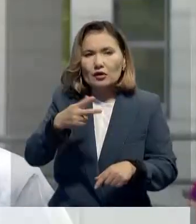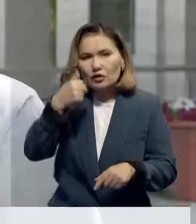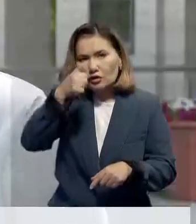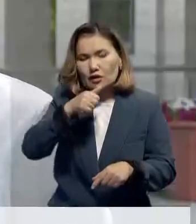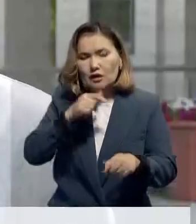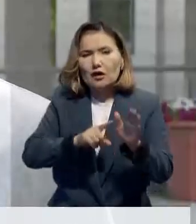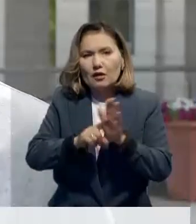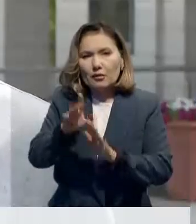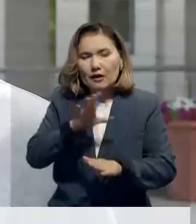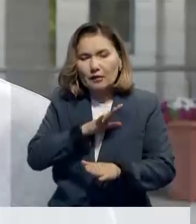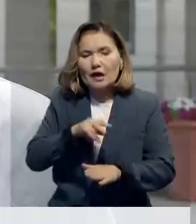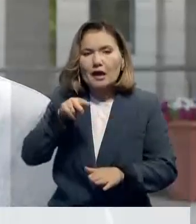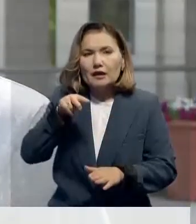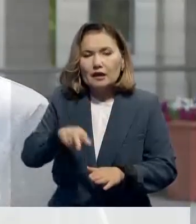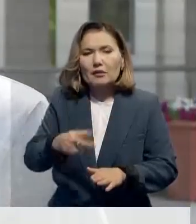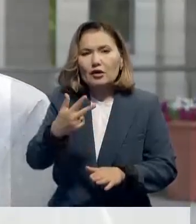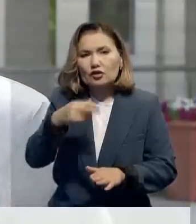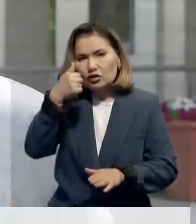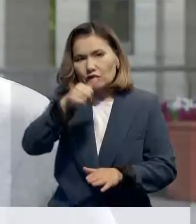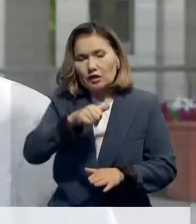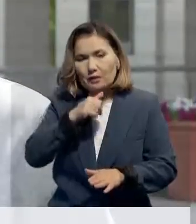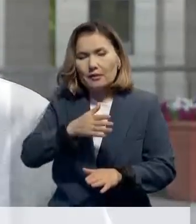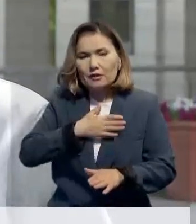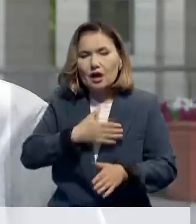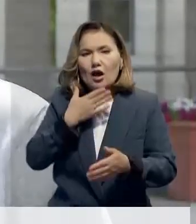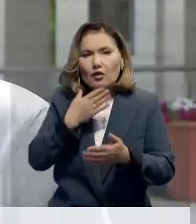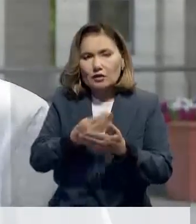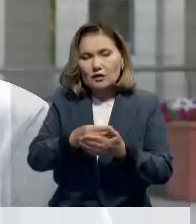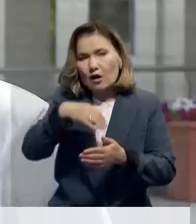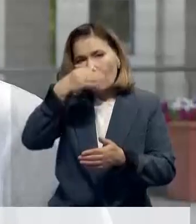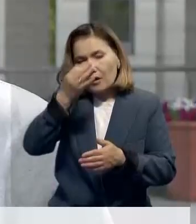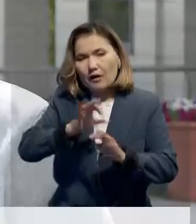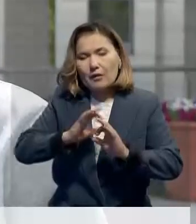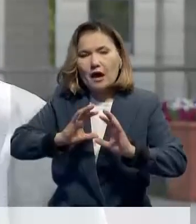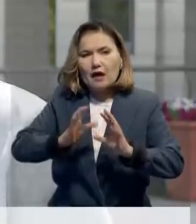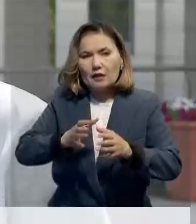өткізілді. 2003 жылы өткізілген кезде біз өзіміздің тәжірибемізбен әлемге бөлістік.